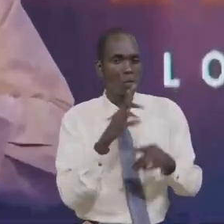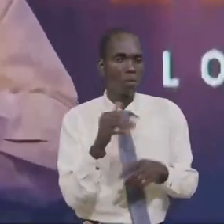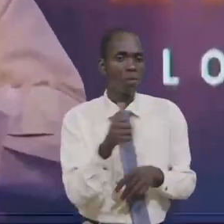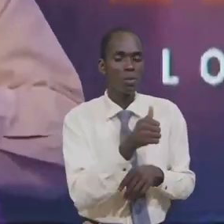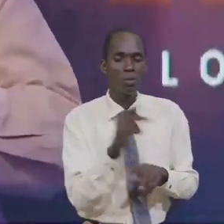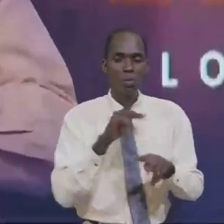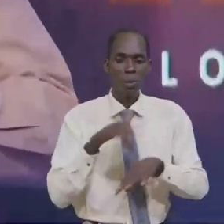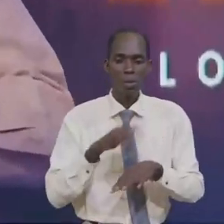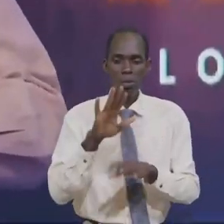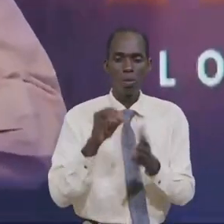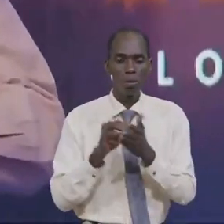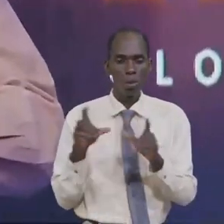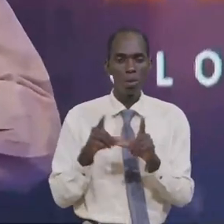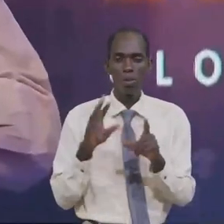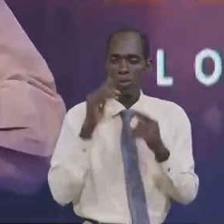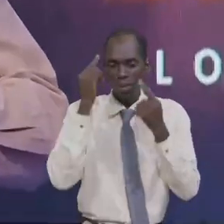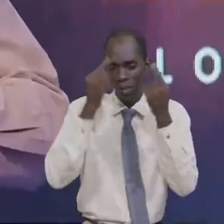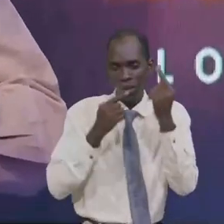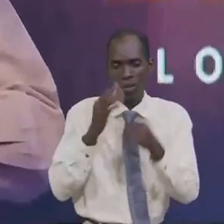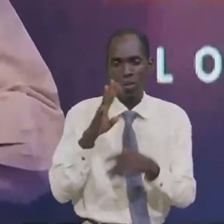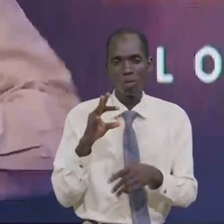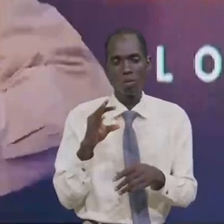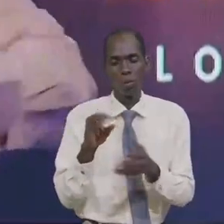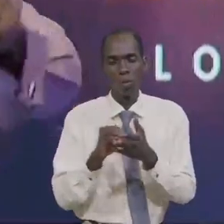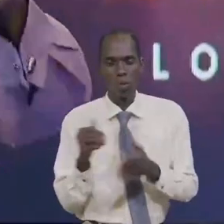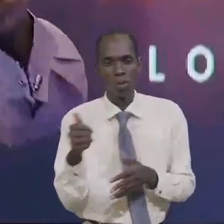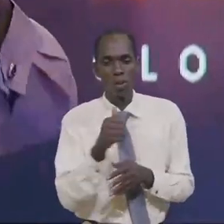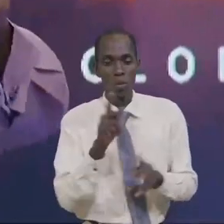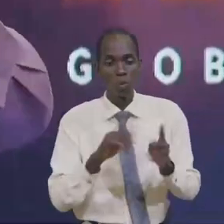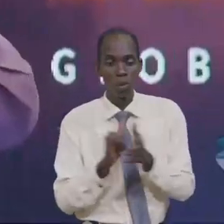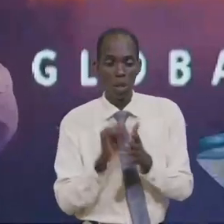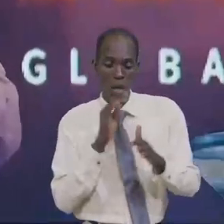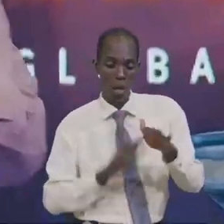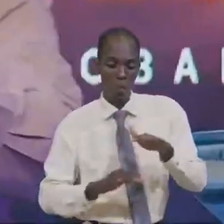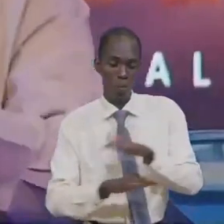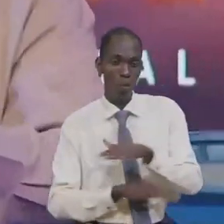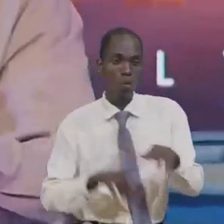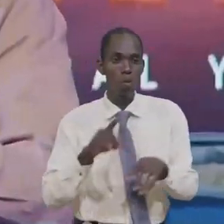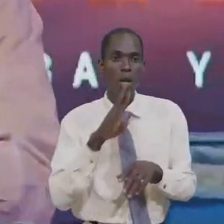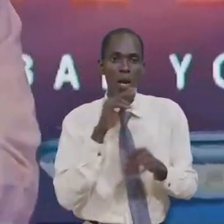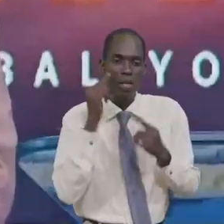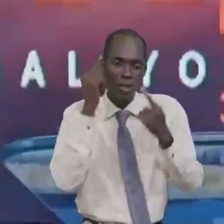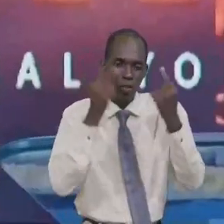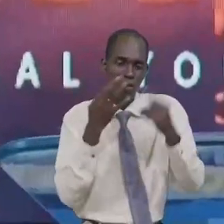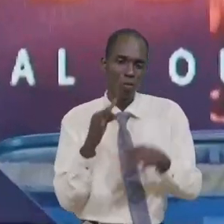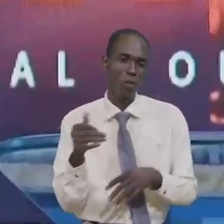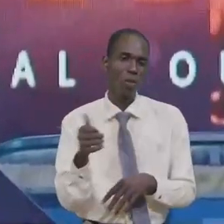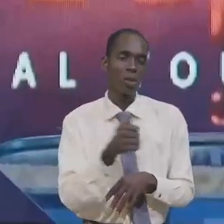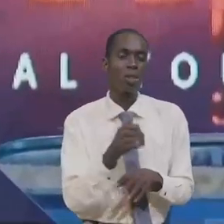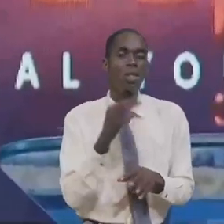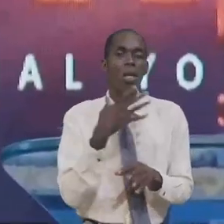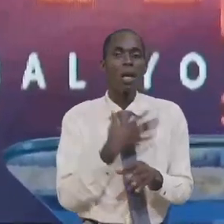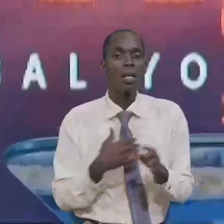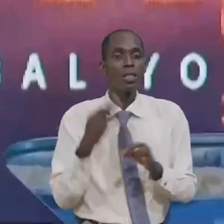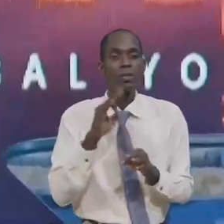les gens qui sont en bas au dessus de toi pense à eux-mêmes c'est quelqu'un doit penser à ton progrès pensez à terre à ta réussite